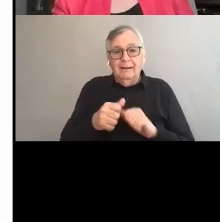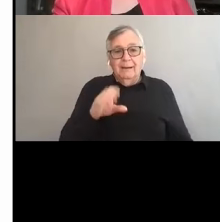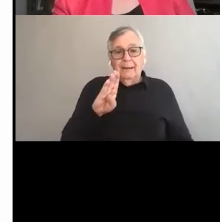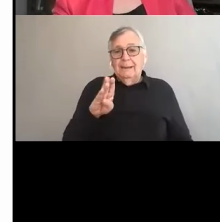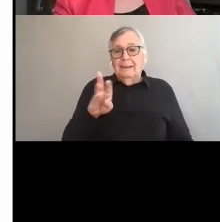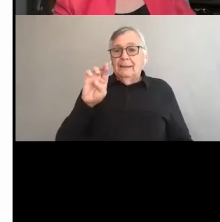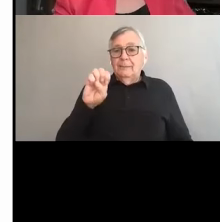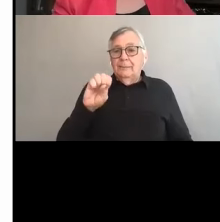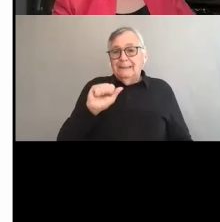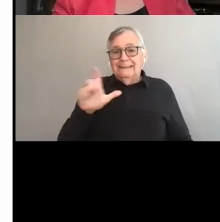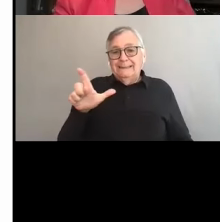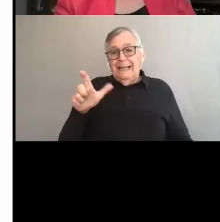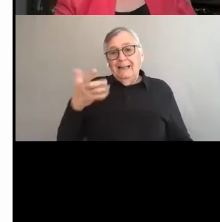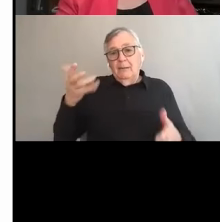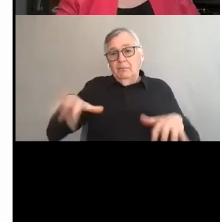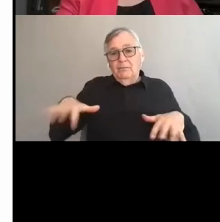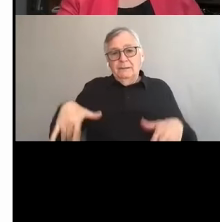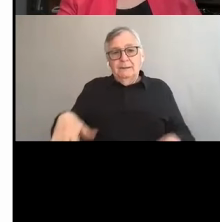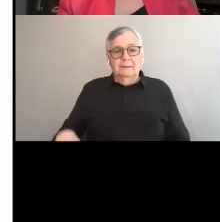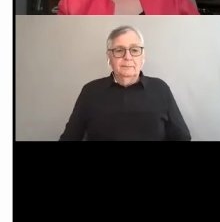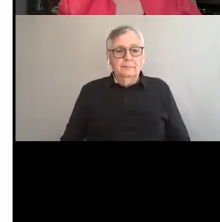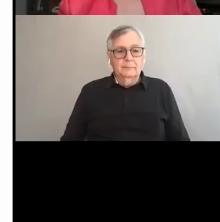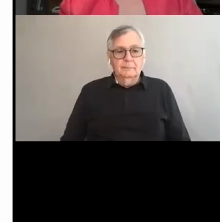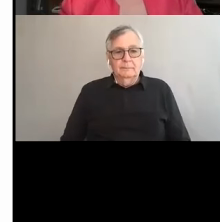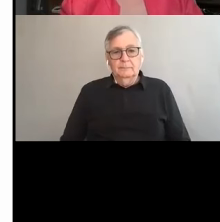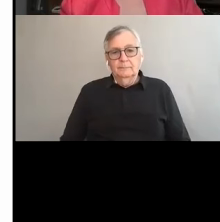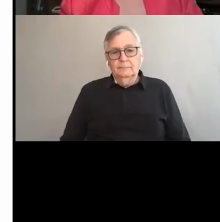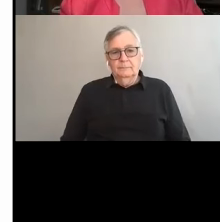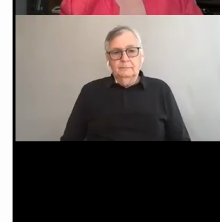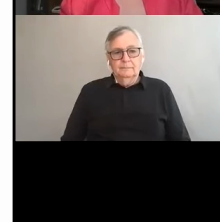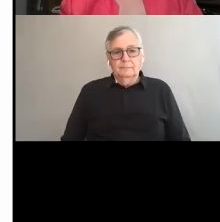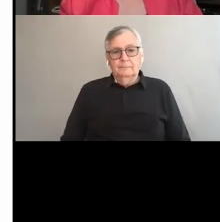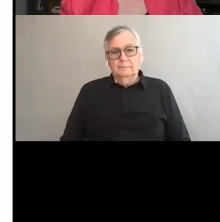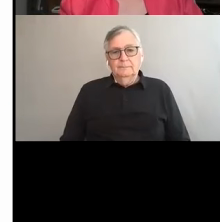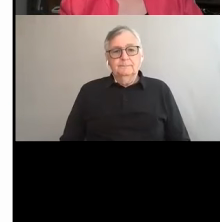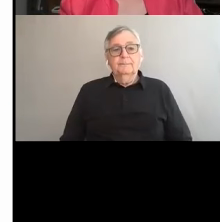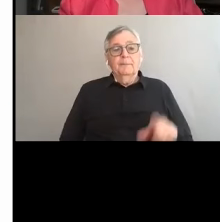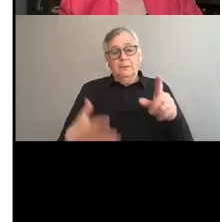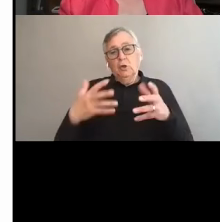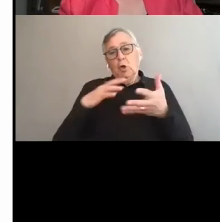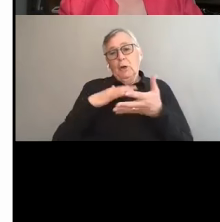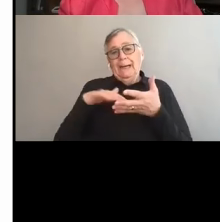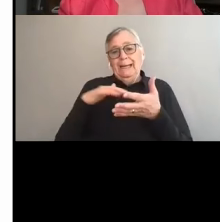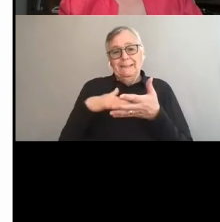aucune donnée clinique sur le Brésil. Ça, c'est les études d'immunogénicité